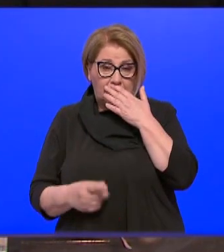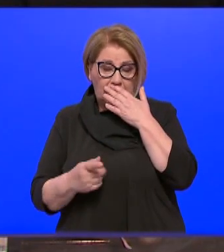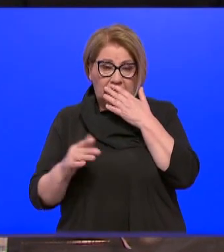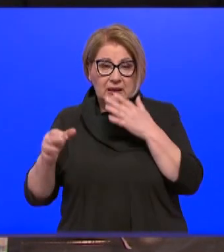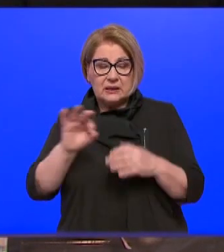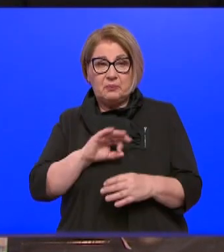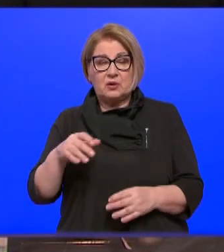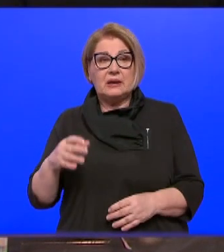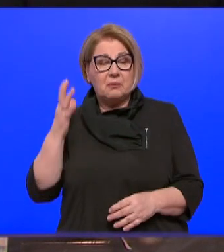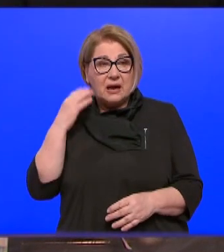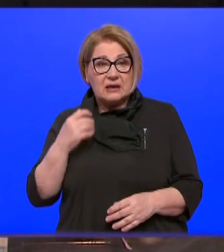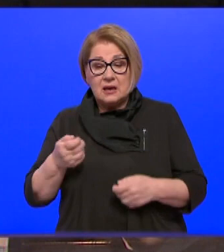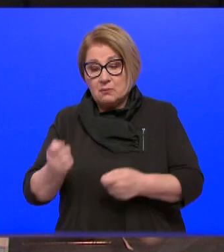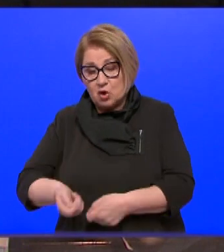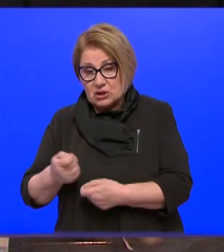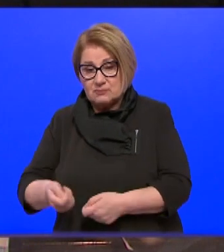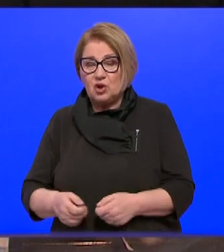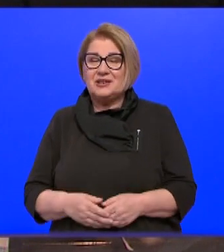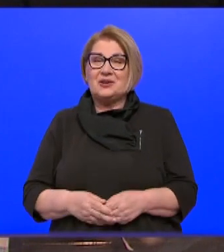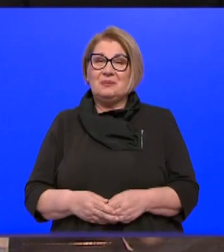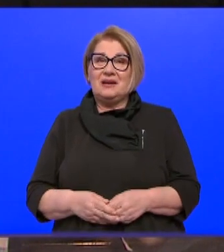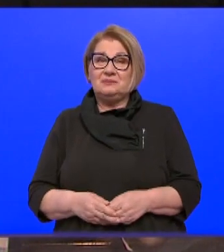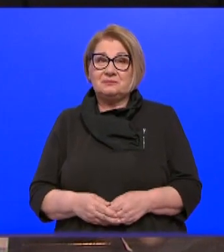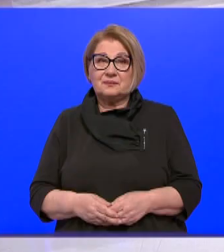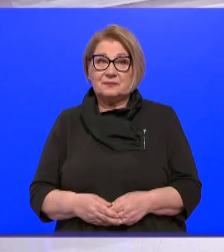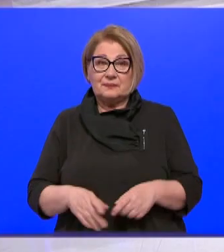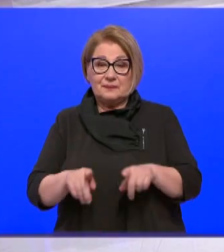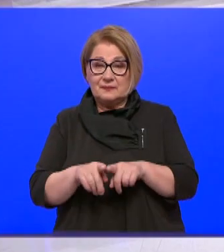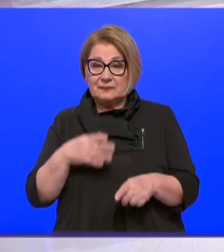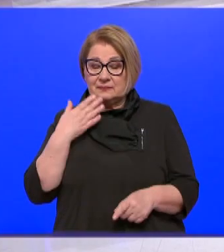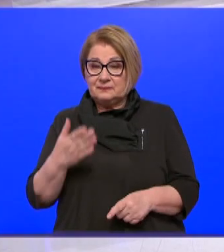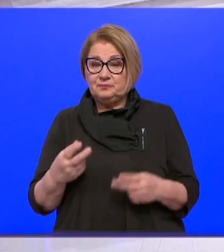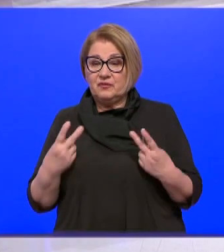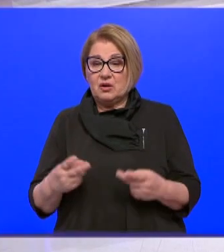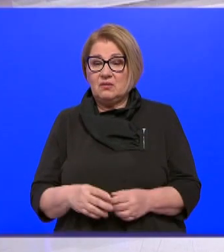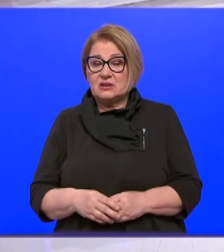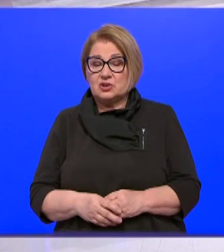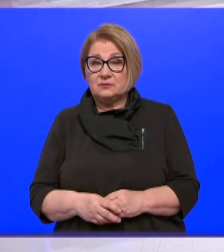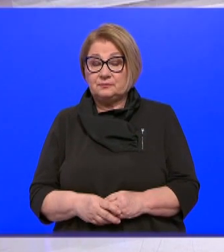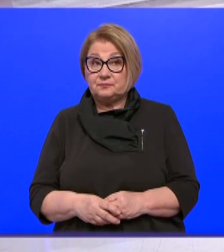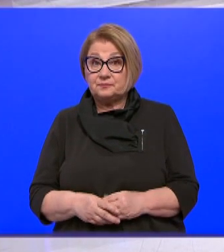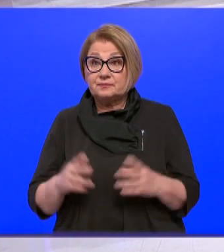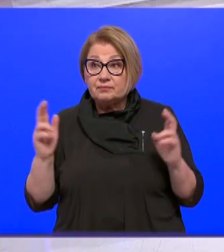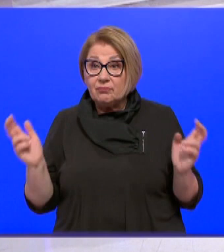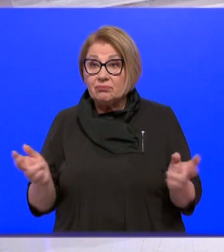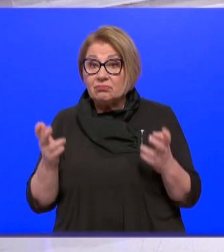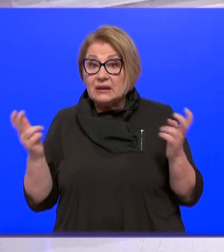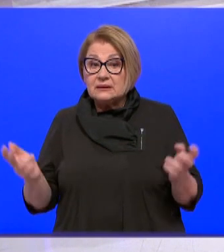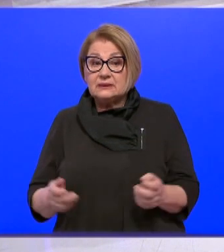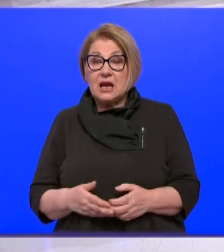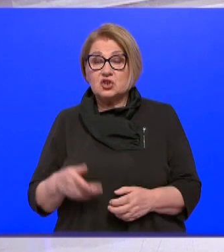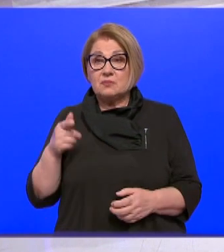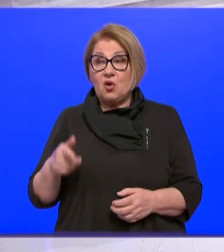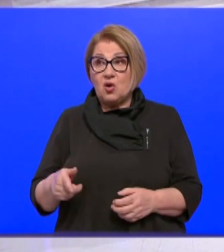baka rekla, s motikom isto se baviti i lopatom. Mm-hmm. To je sve hvale vrijedno. Mm-hmm. Znači, tražimo